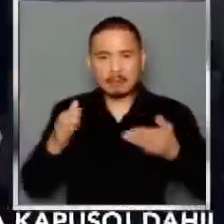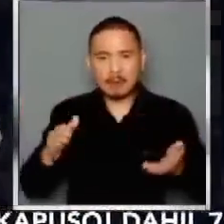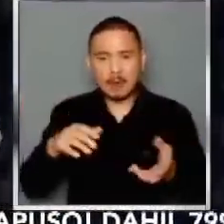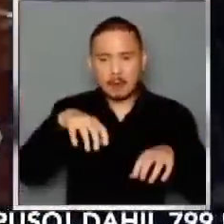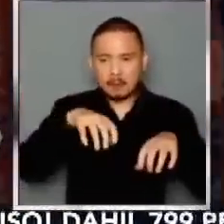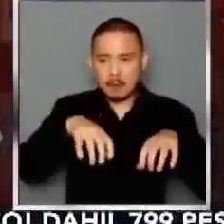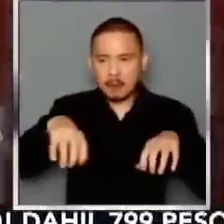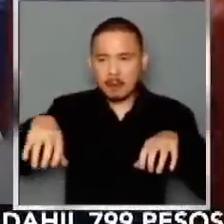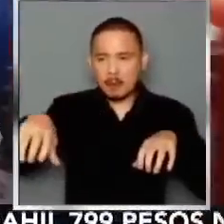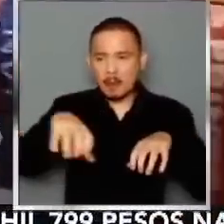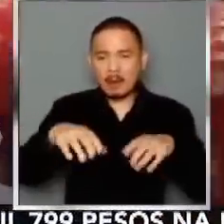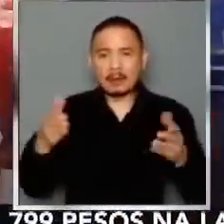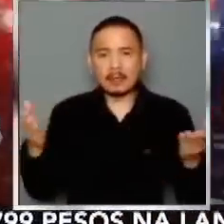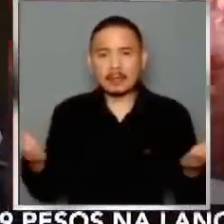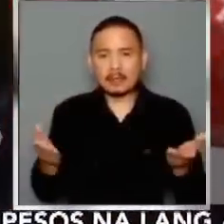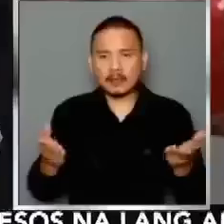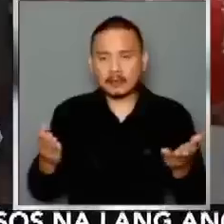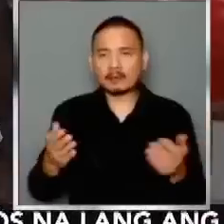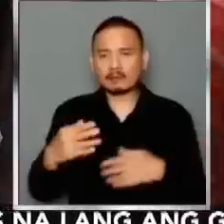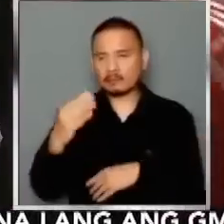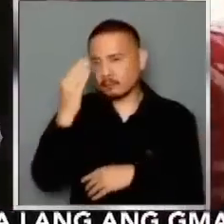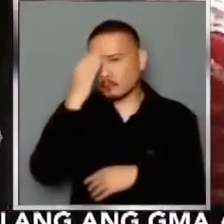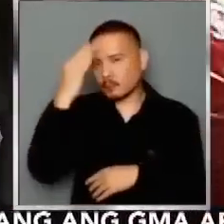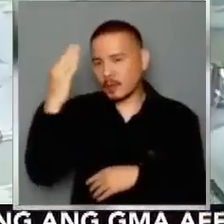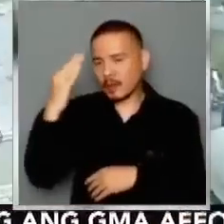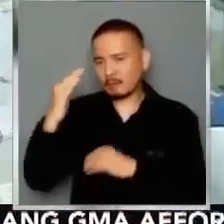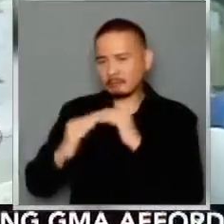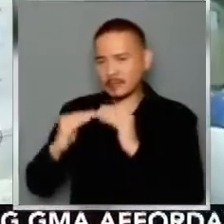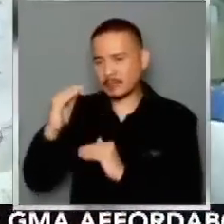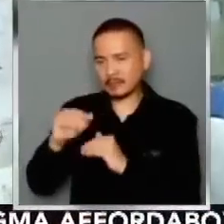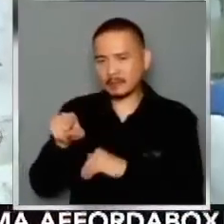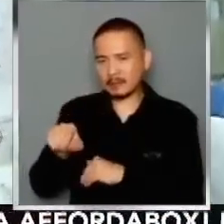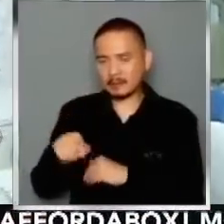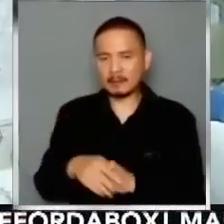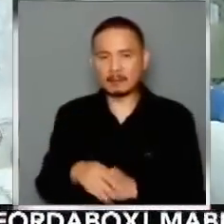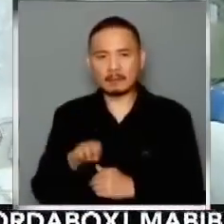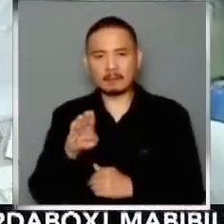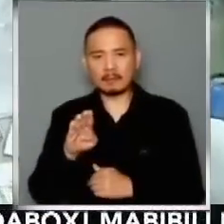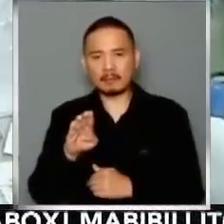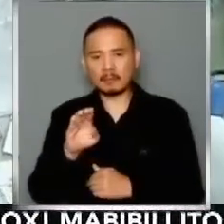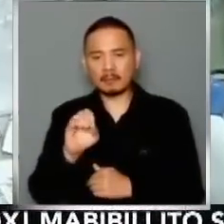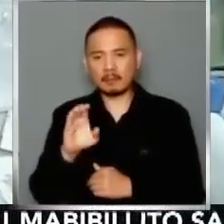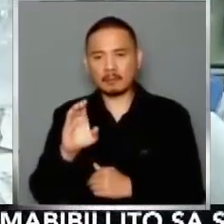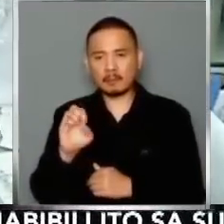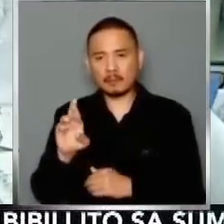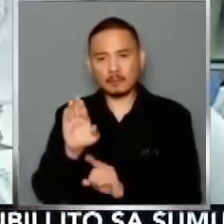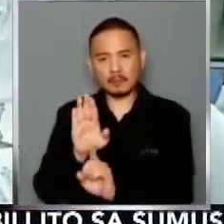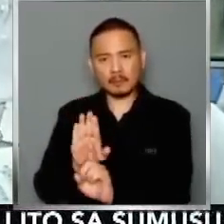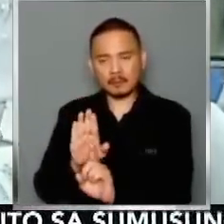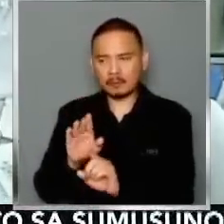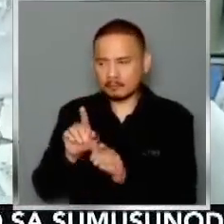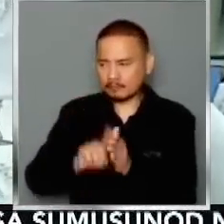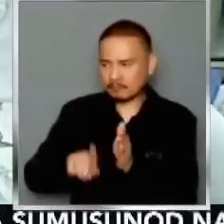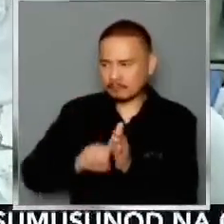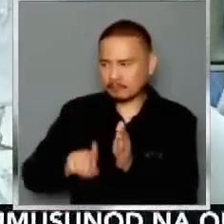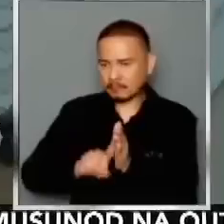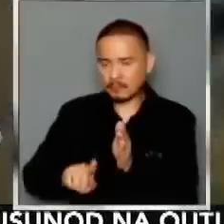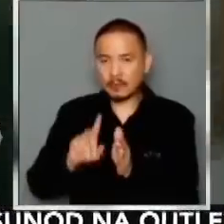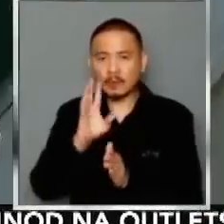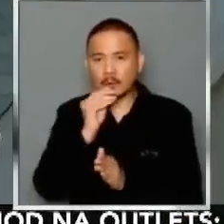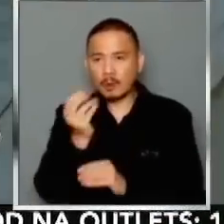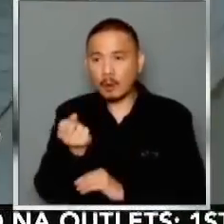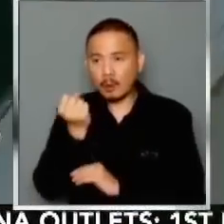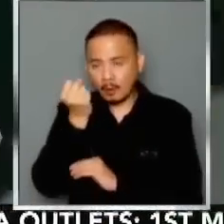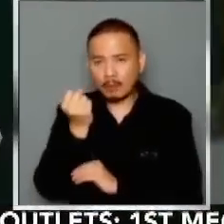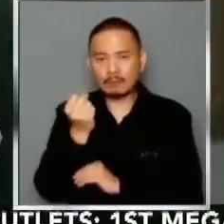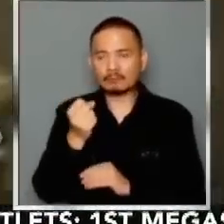naproseso at naencode na ng mga taga buur of Customs ang mga package at tukoy kung sino ang mga consign